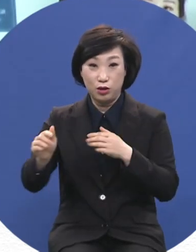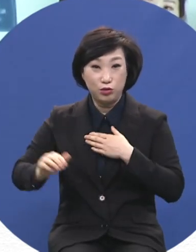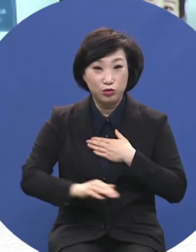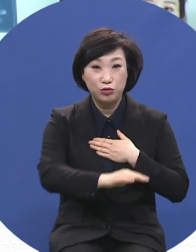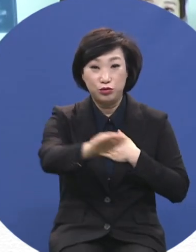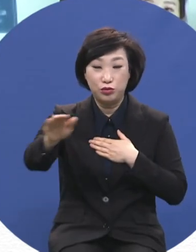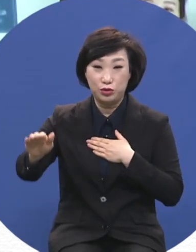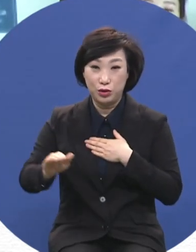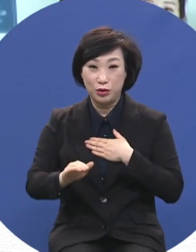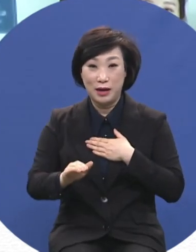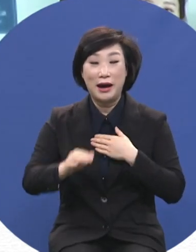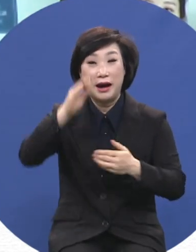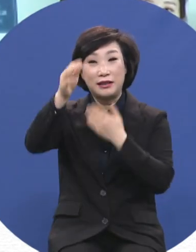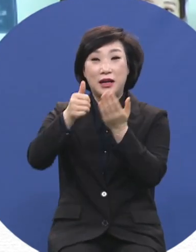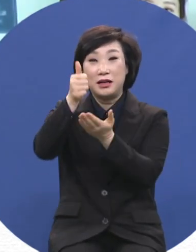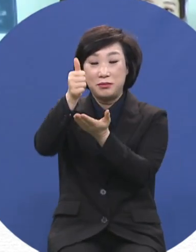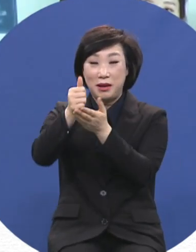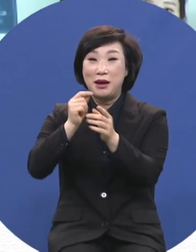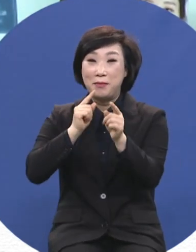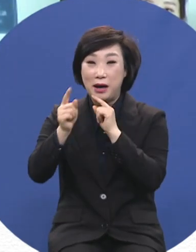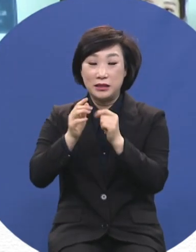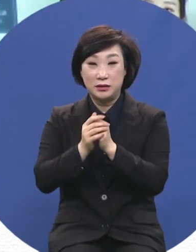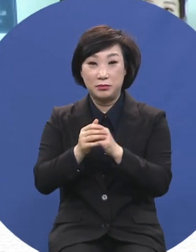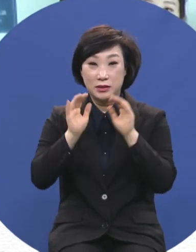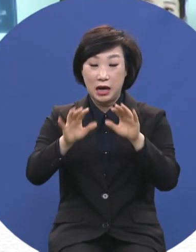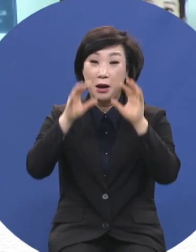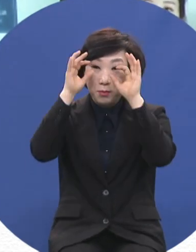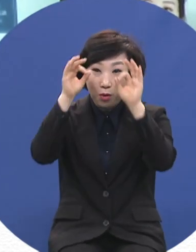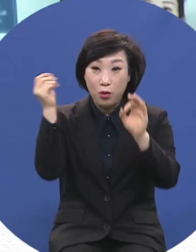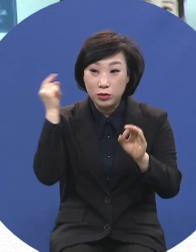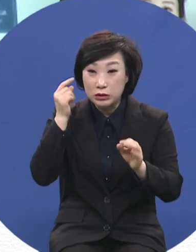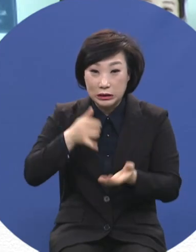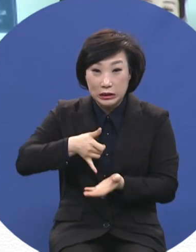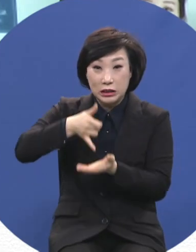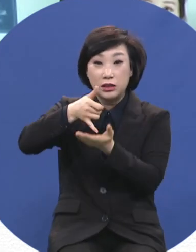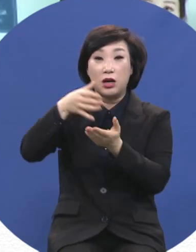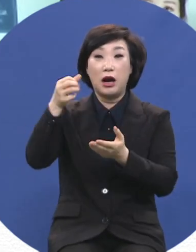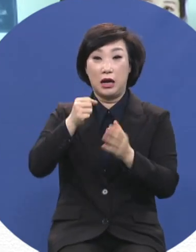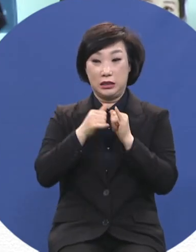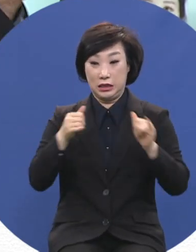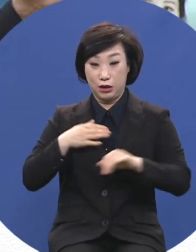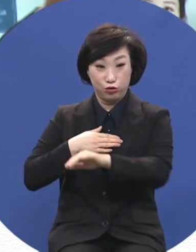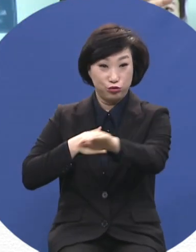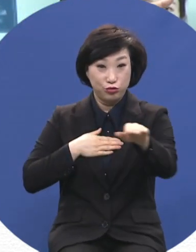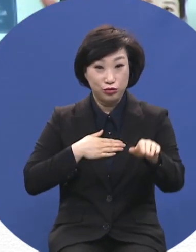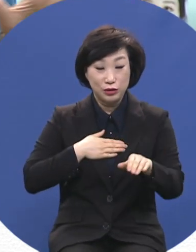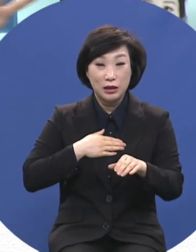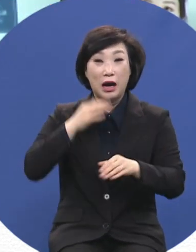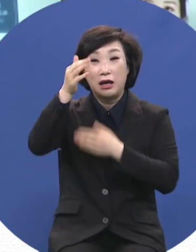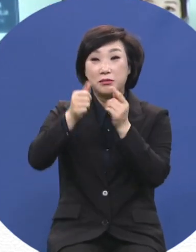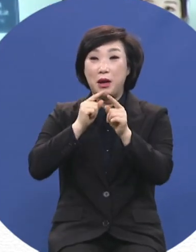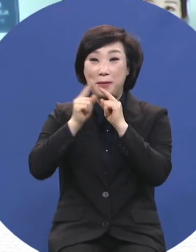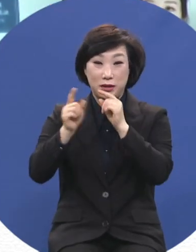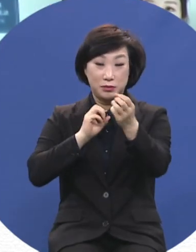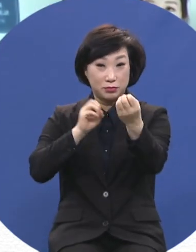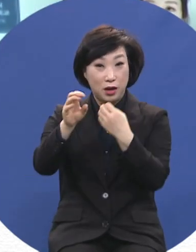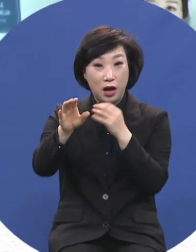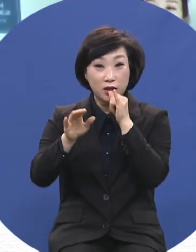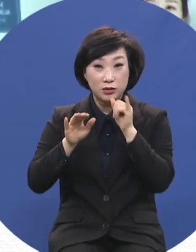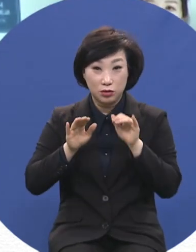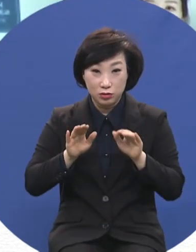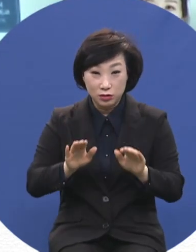우리와 하나님의 말씀과 들을 귀가 있는 인격을 가진 인간과 말씀으로